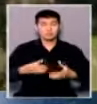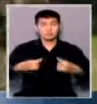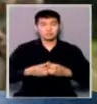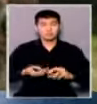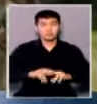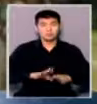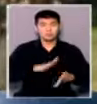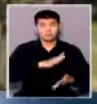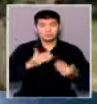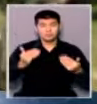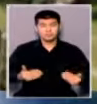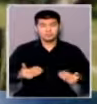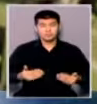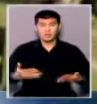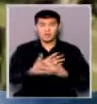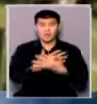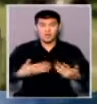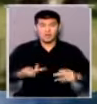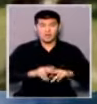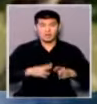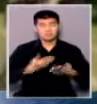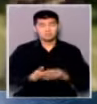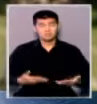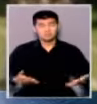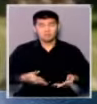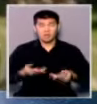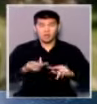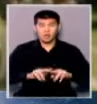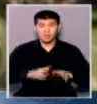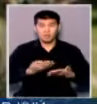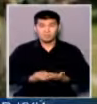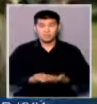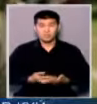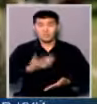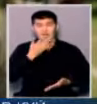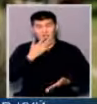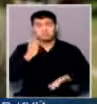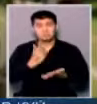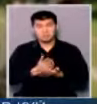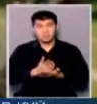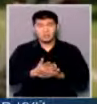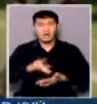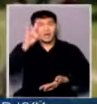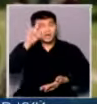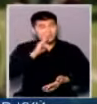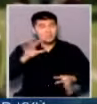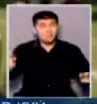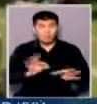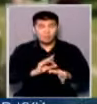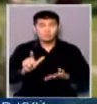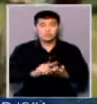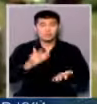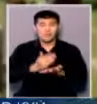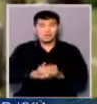Біздердің репертуарымызда әртүрлі жанрда бар. Әртүрлі жанр, себебі шетелдікі де бар, қазақ композиторлары